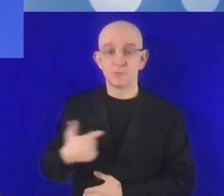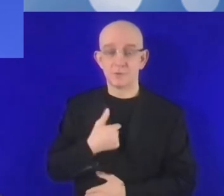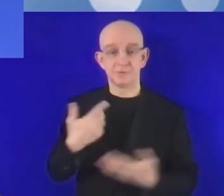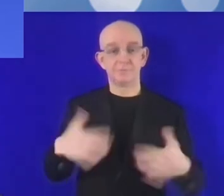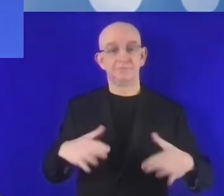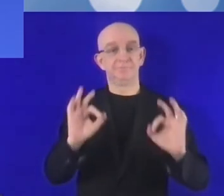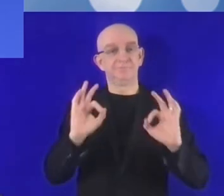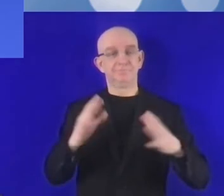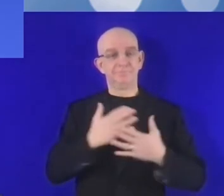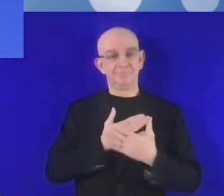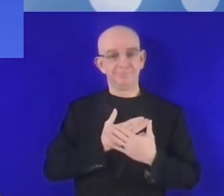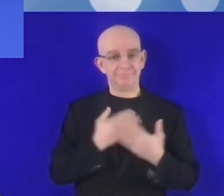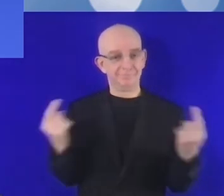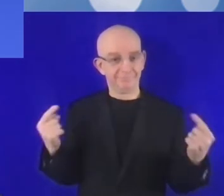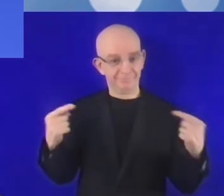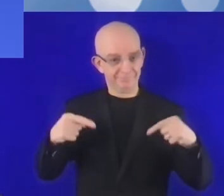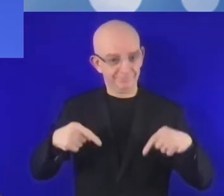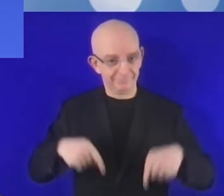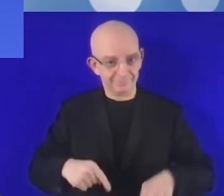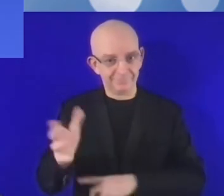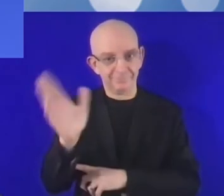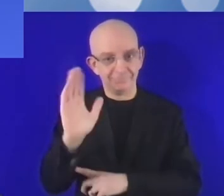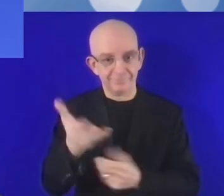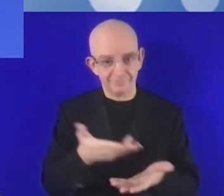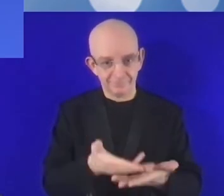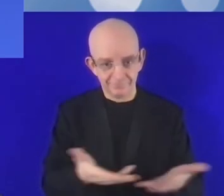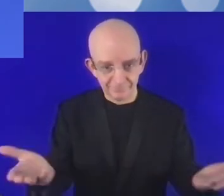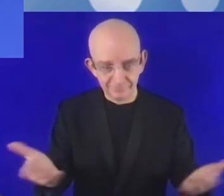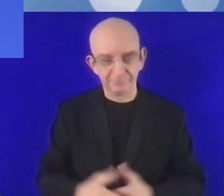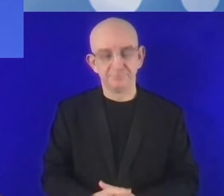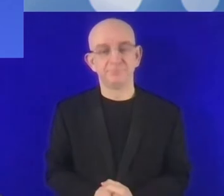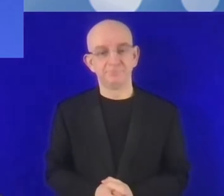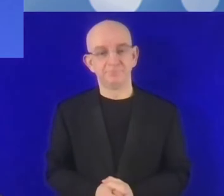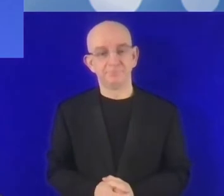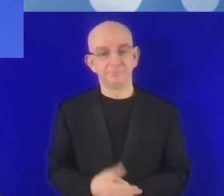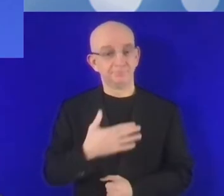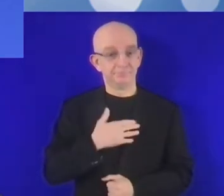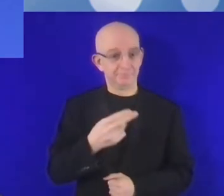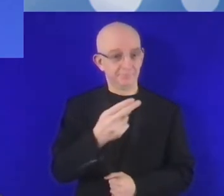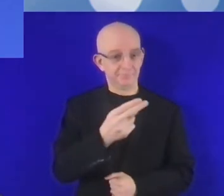C'est un grand plaisir d'être aujourd'hui avec vous. Je m'appelle